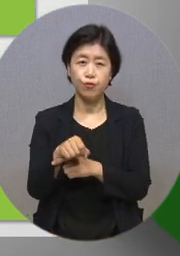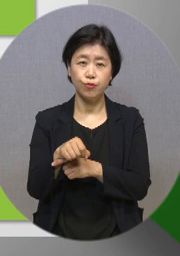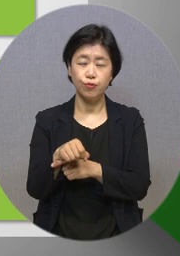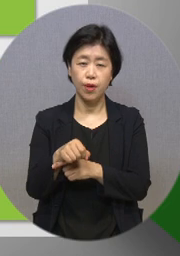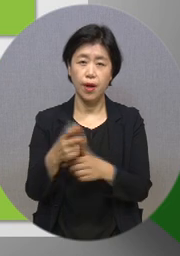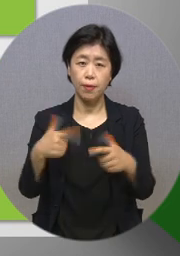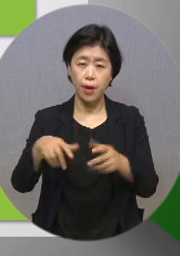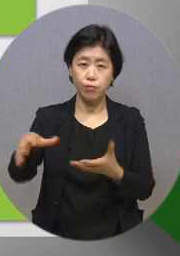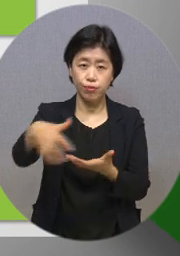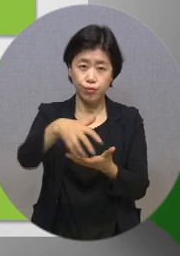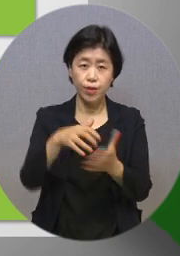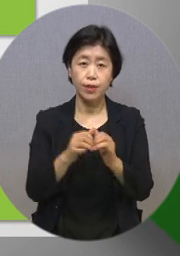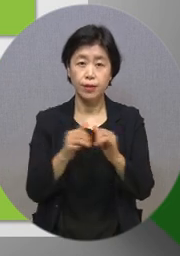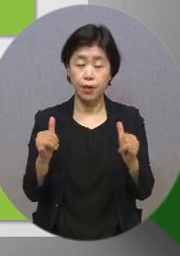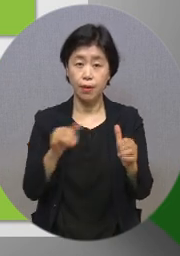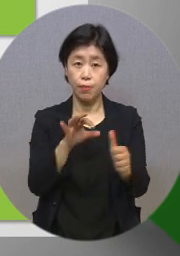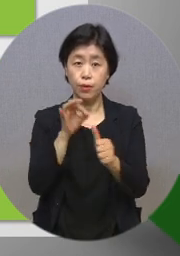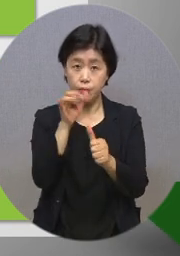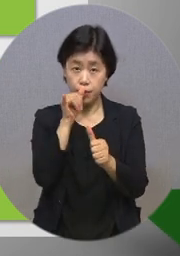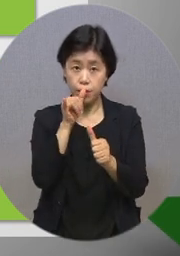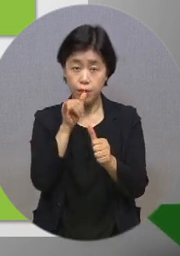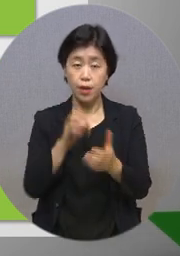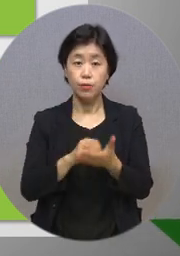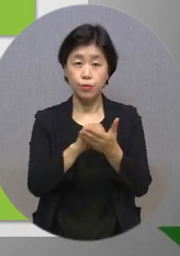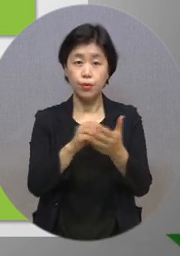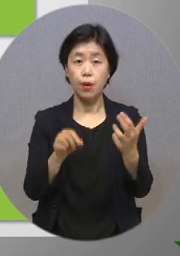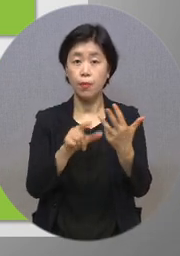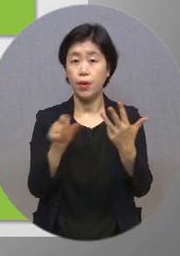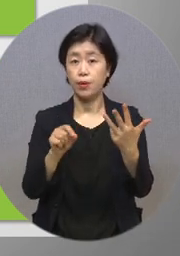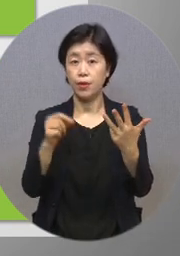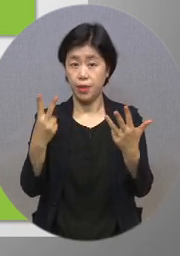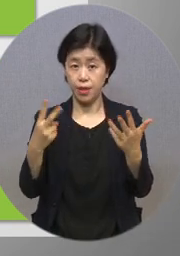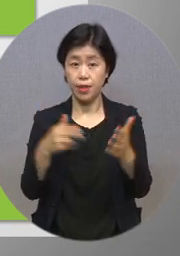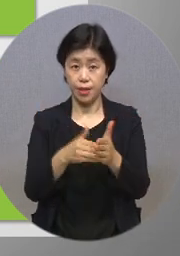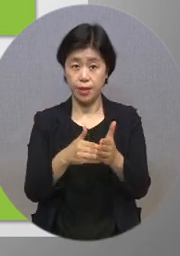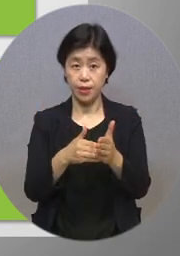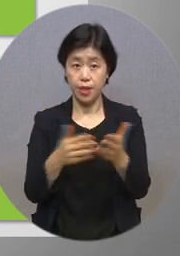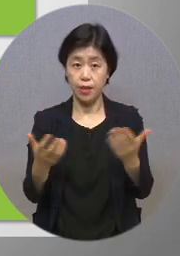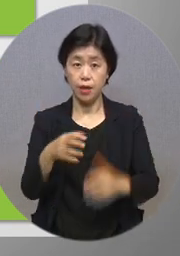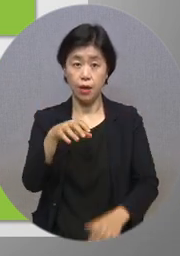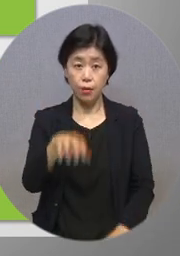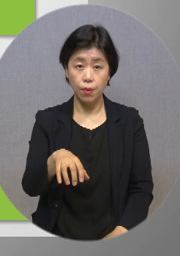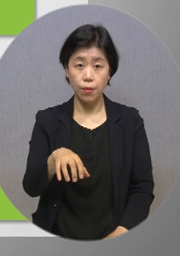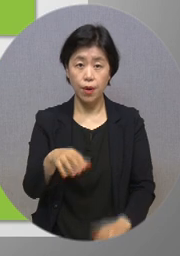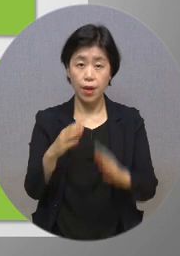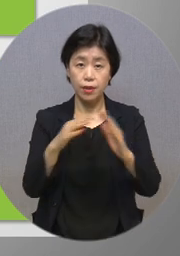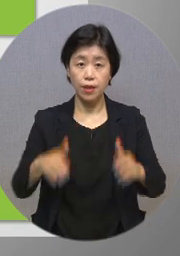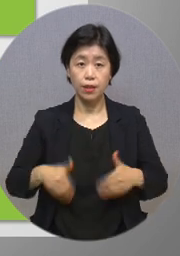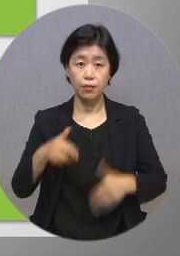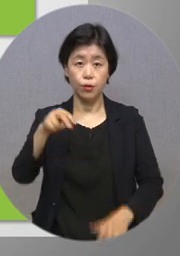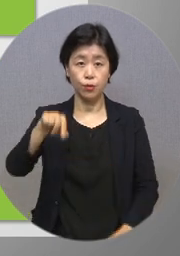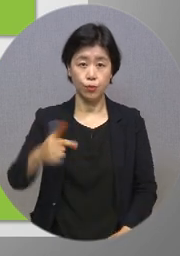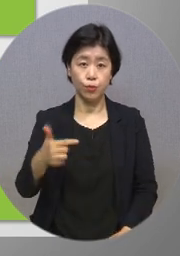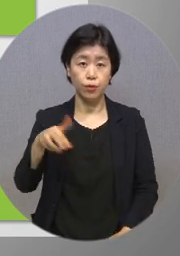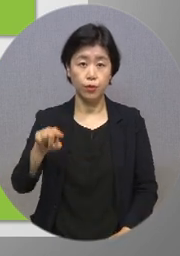2일까지며 근무지는 전라남도 순천시입니다. 경력과 학력은 무관하며 상용직을